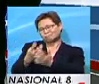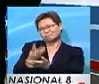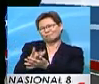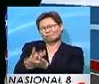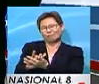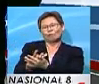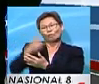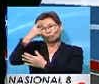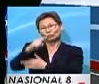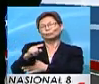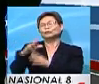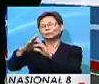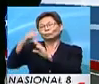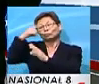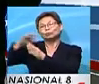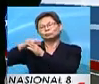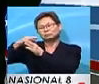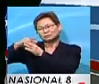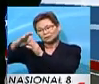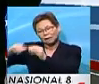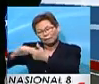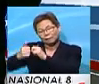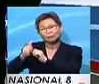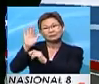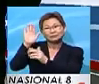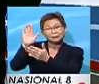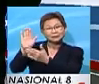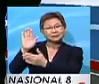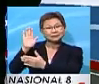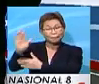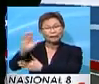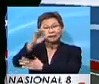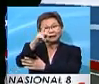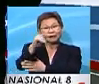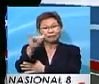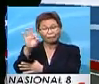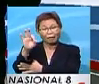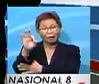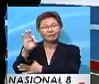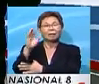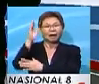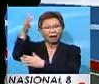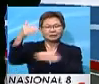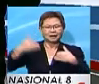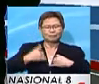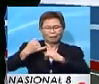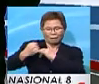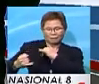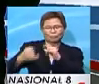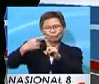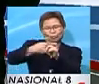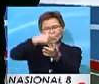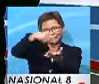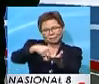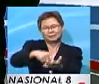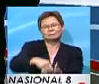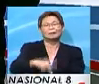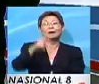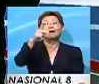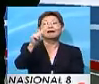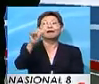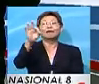kewangan untuk menyelesaikan masalah berkenaan sehingga kongres Kafa yang bakal diadakan hujung bulan